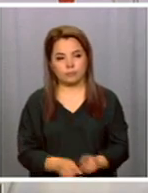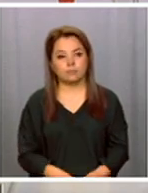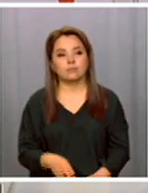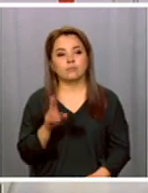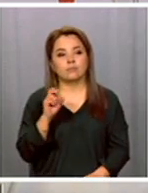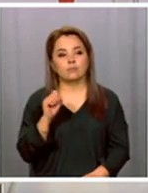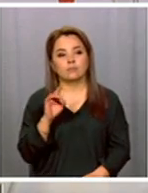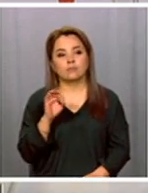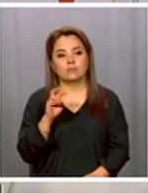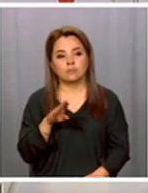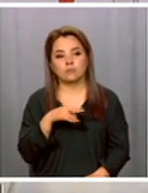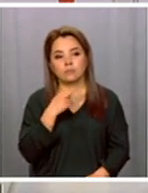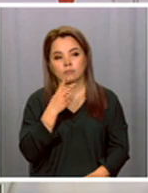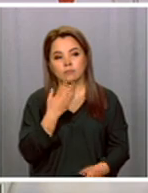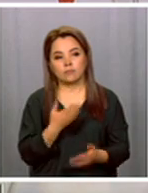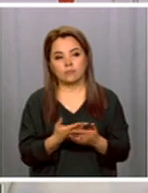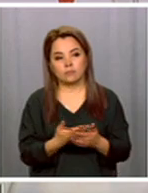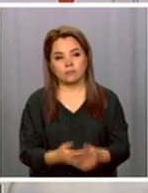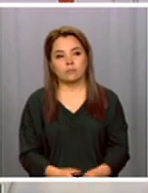қосып көрсек.